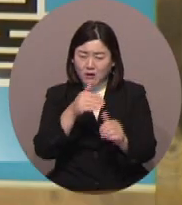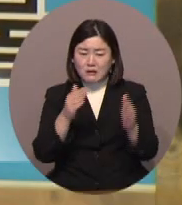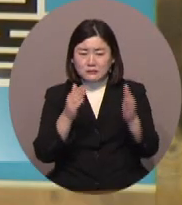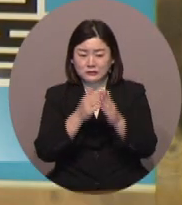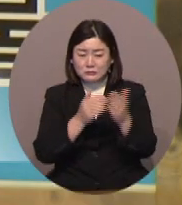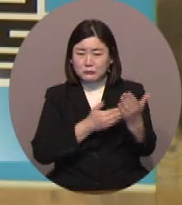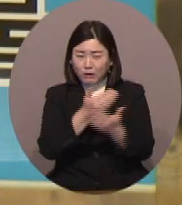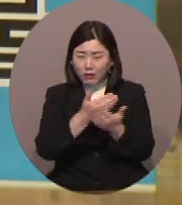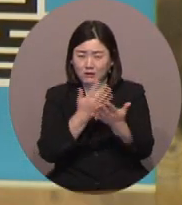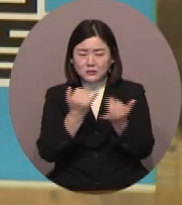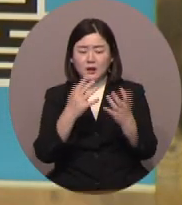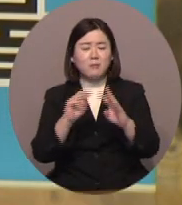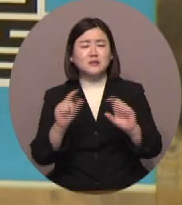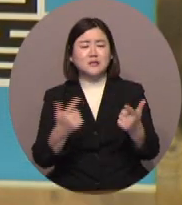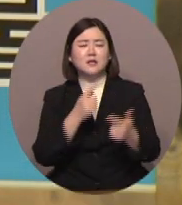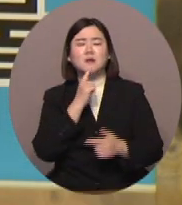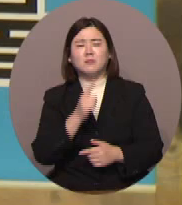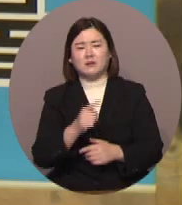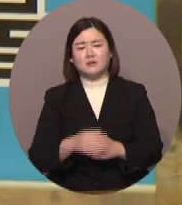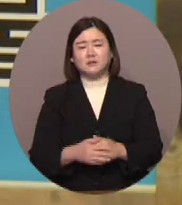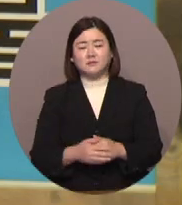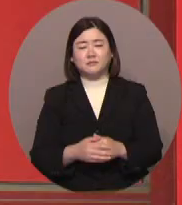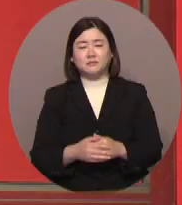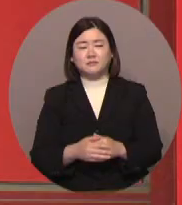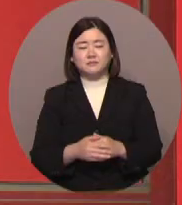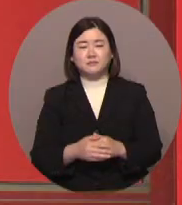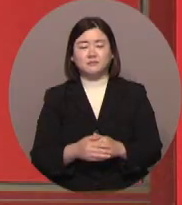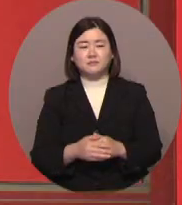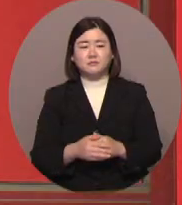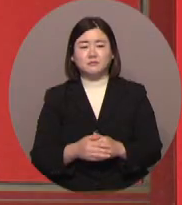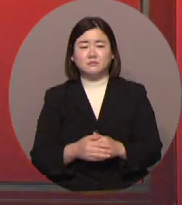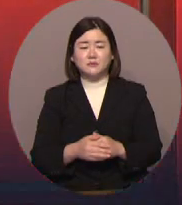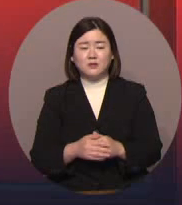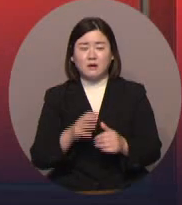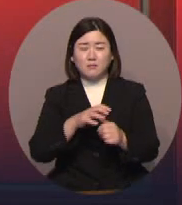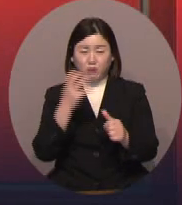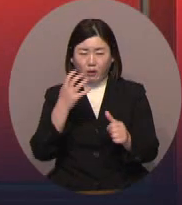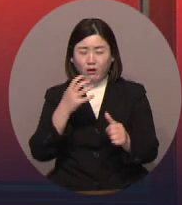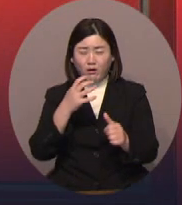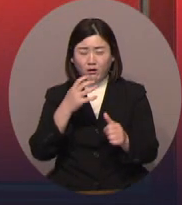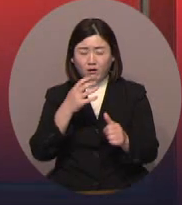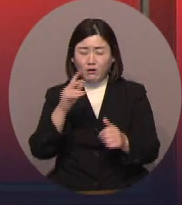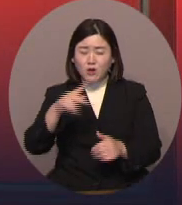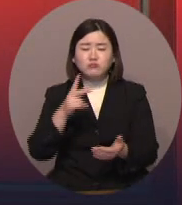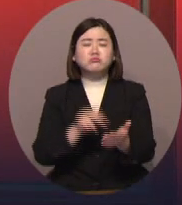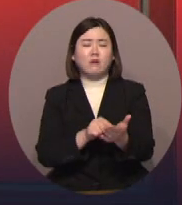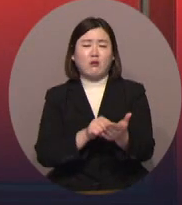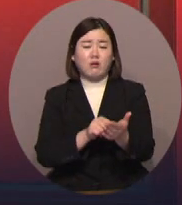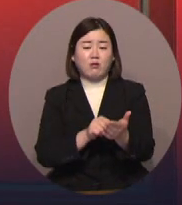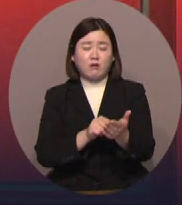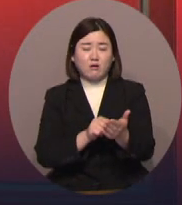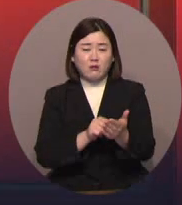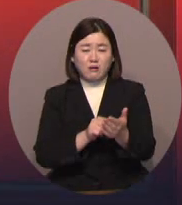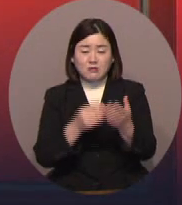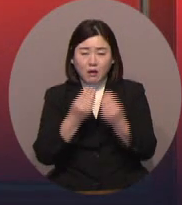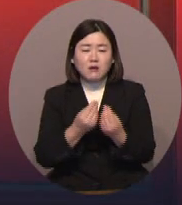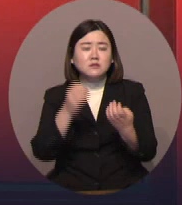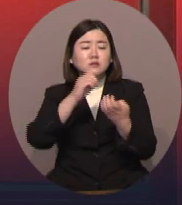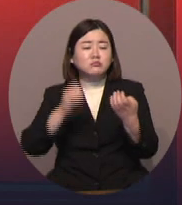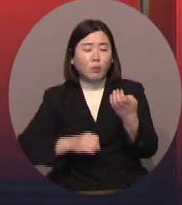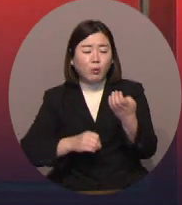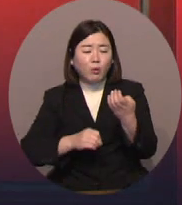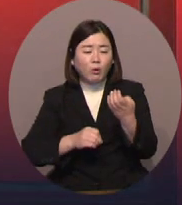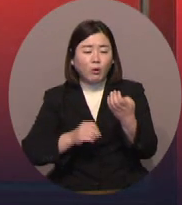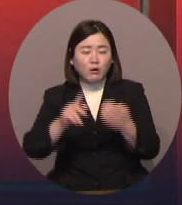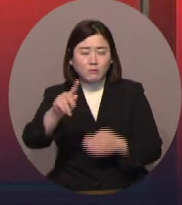집을 거래하려는 사람들이 많지 않다는 겁니다. 이거 규제 풀어주면 솔직히 대출 문제인데 대출 예를 들어 40%였던